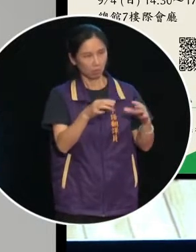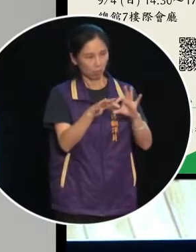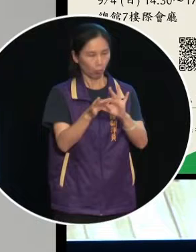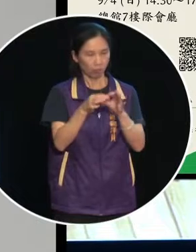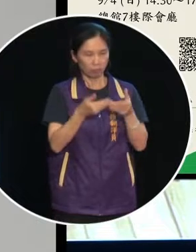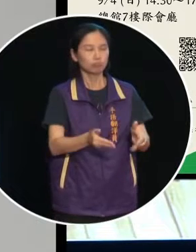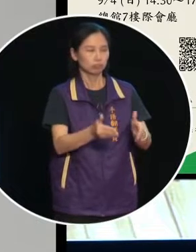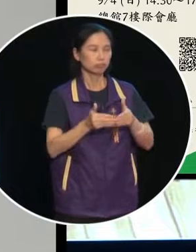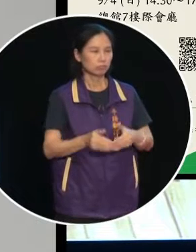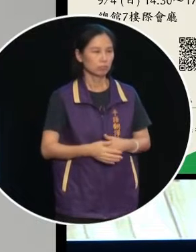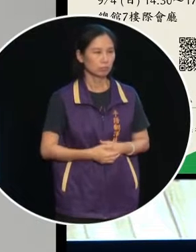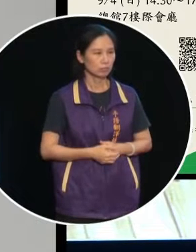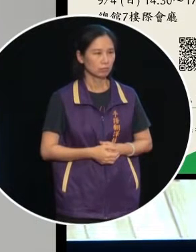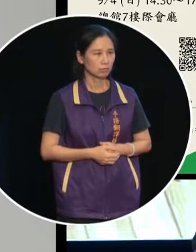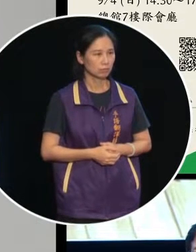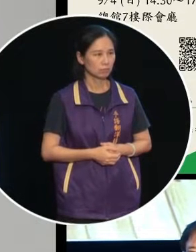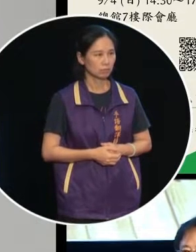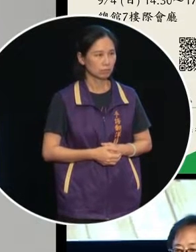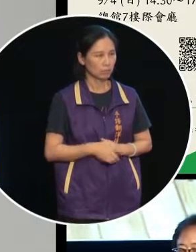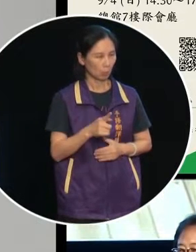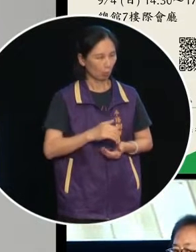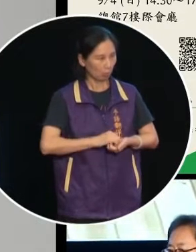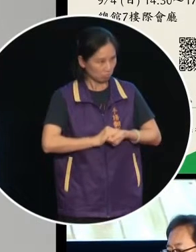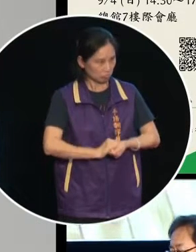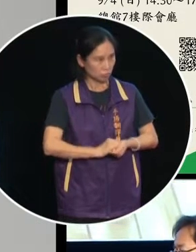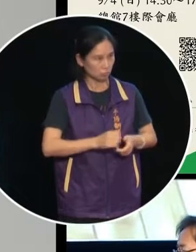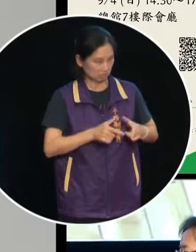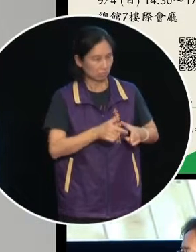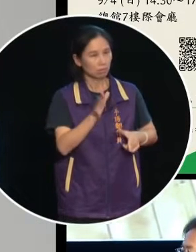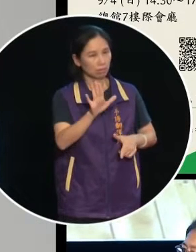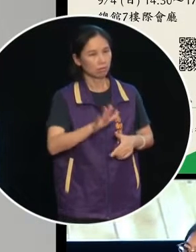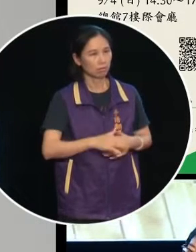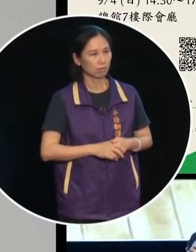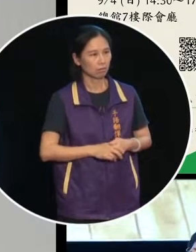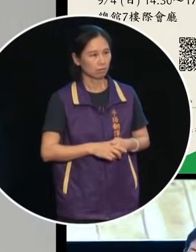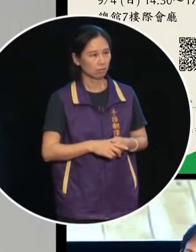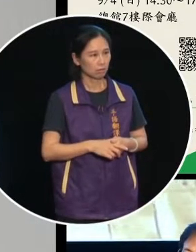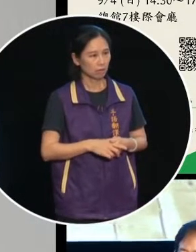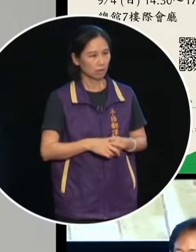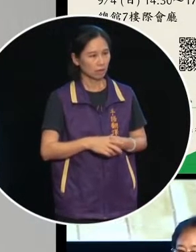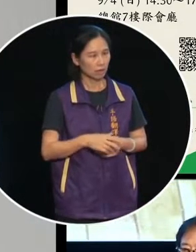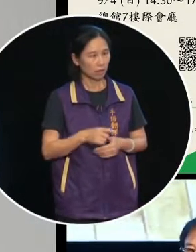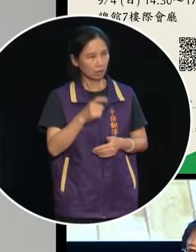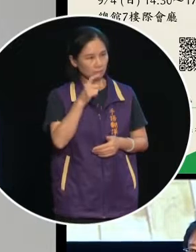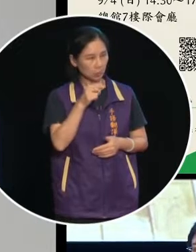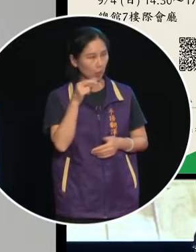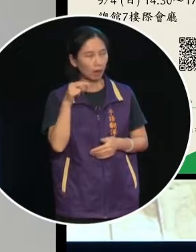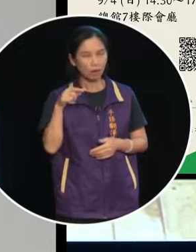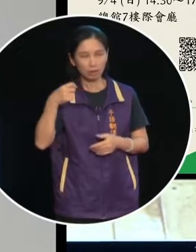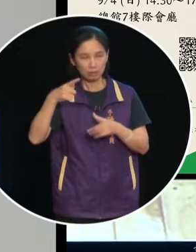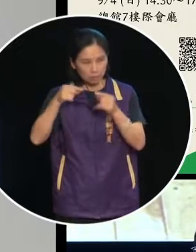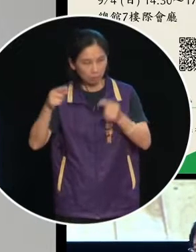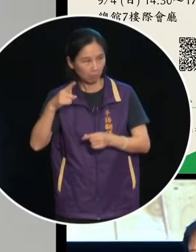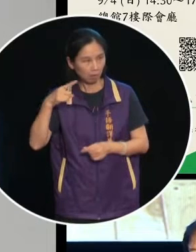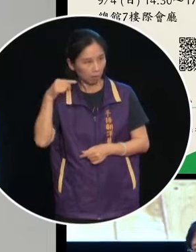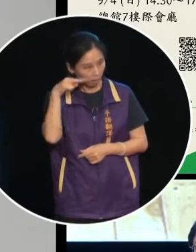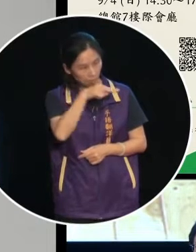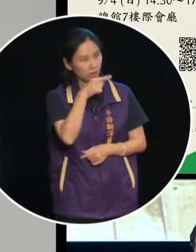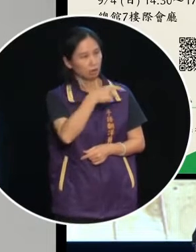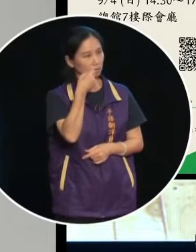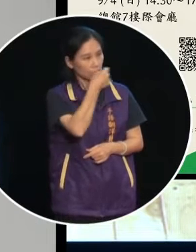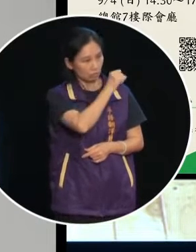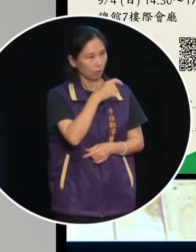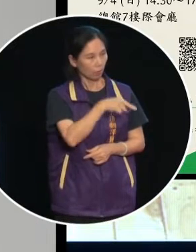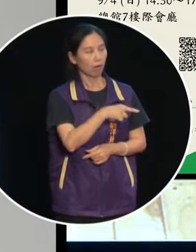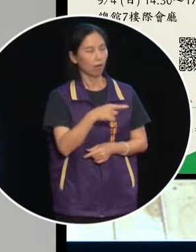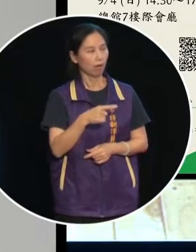台日关系的友好，有这样的决心。我相信通过台湾方面的一个反应，让日本人感受到，我们一定要做